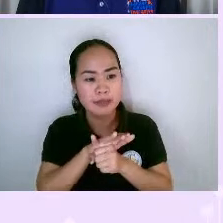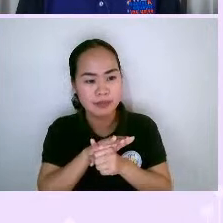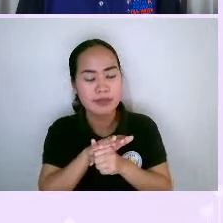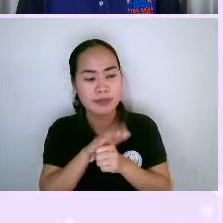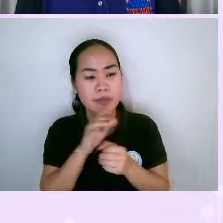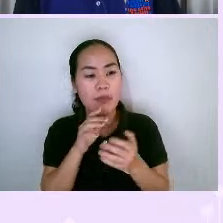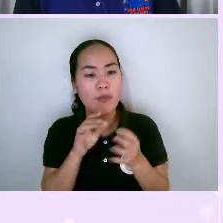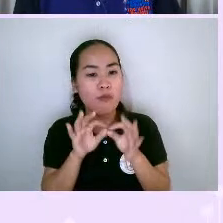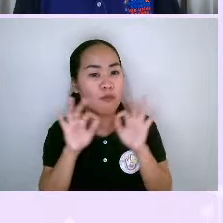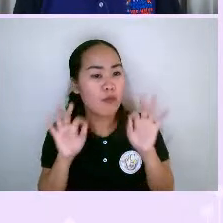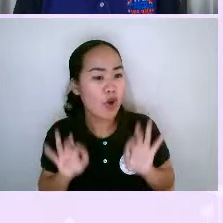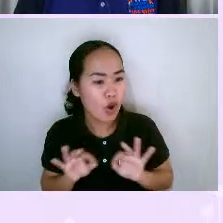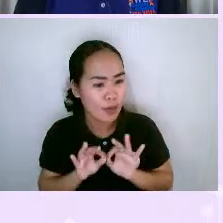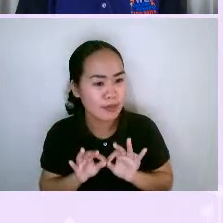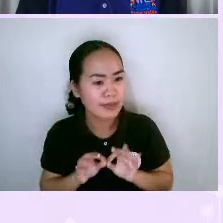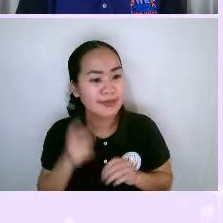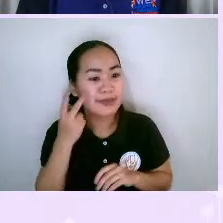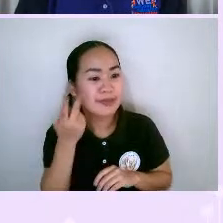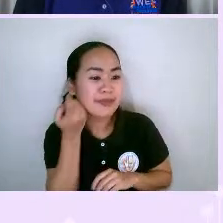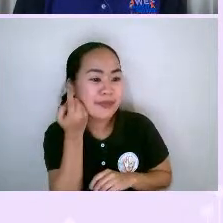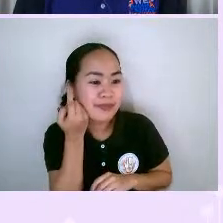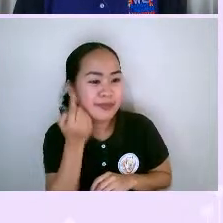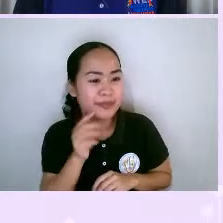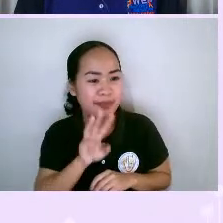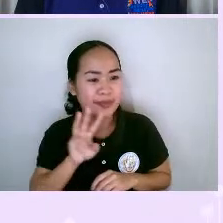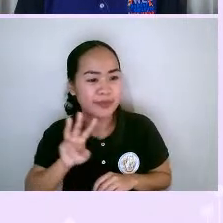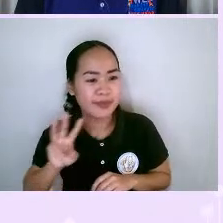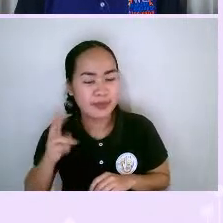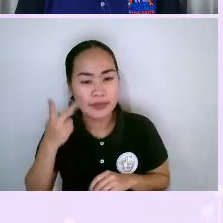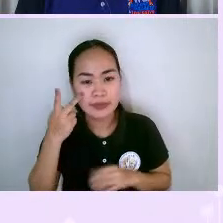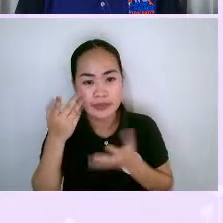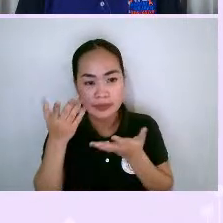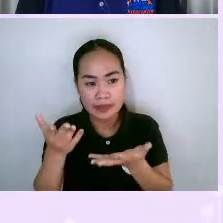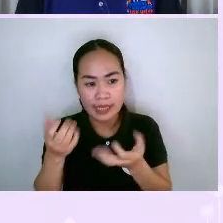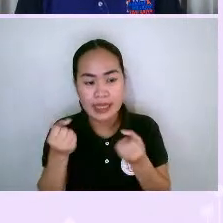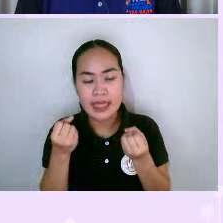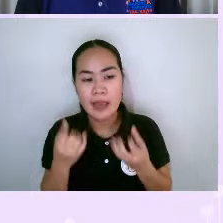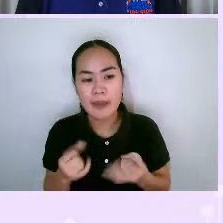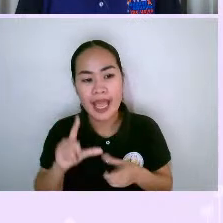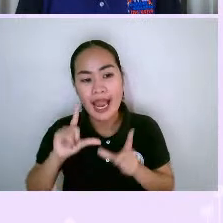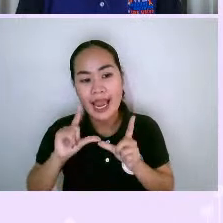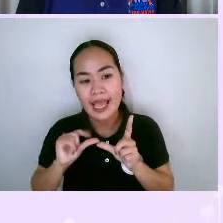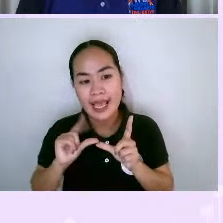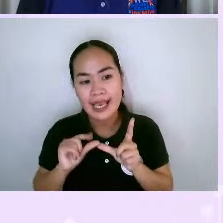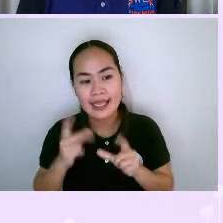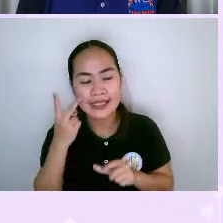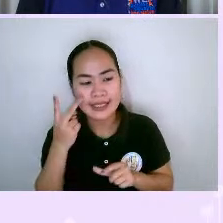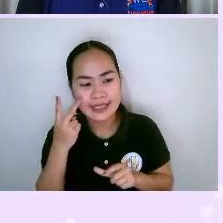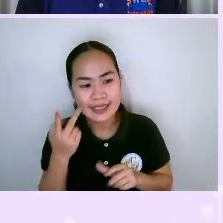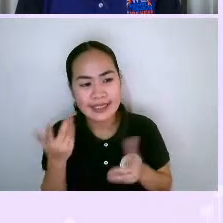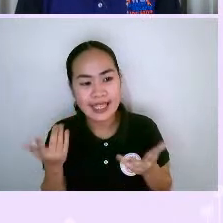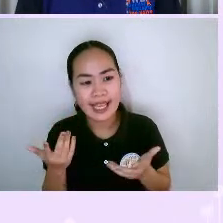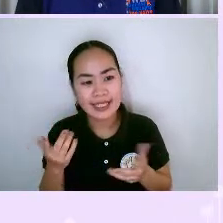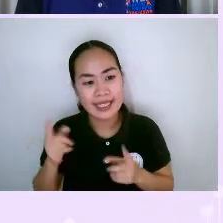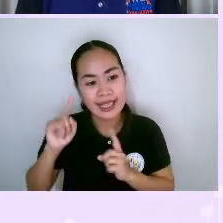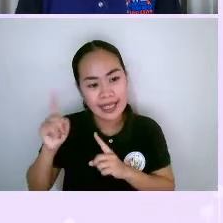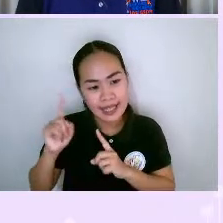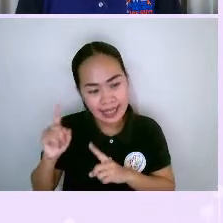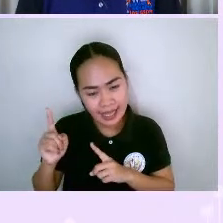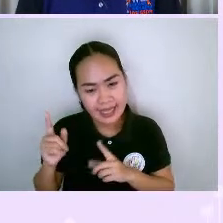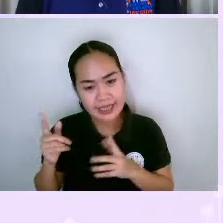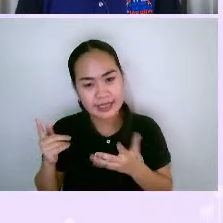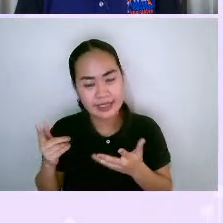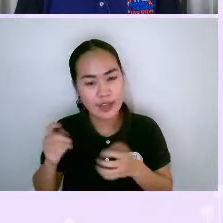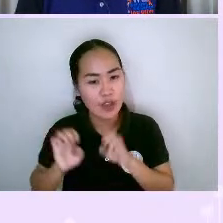hashtag WeCanBeEqual webpage. Makikita niyo po ang mga links sa attendance, evaluation form at commitment page sa